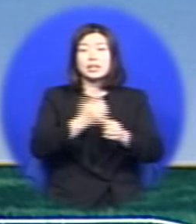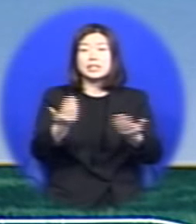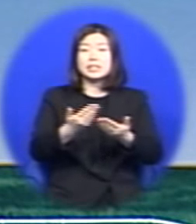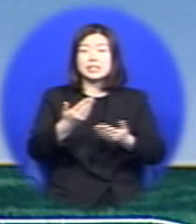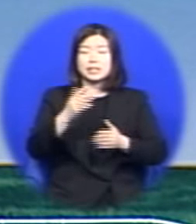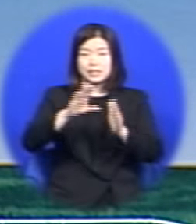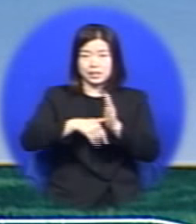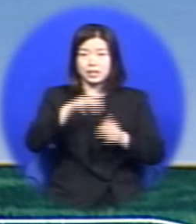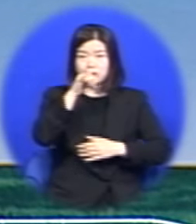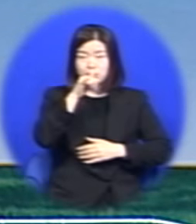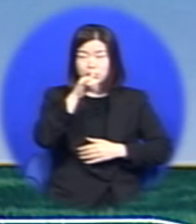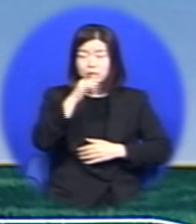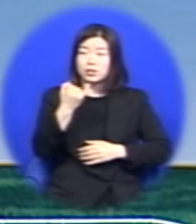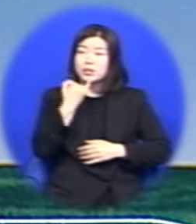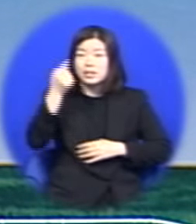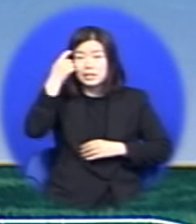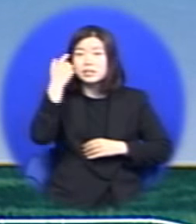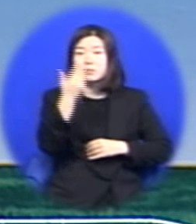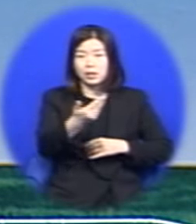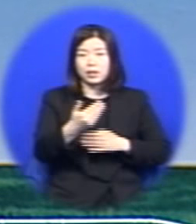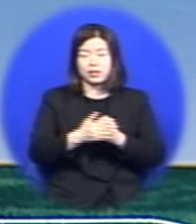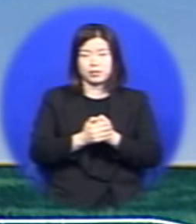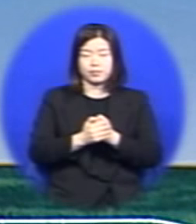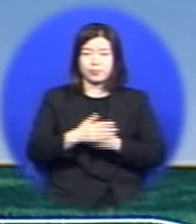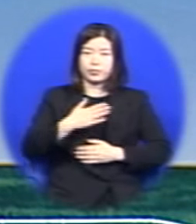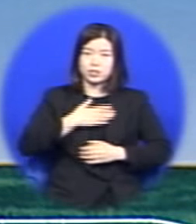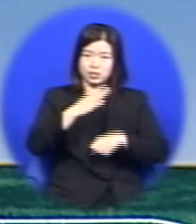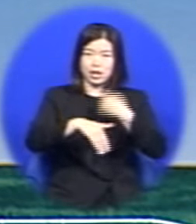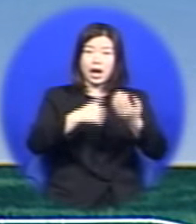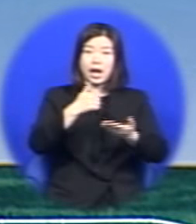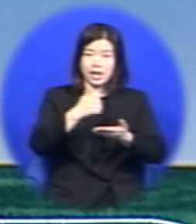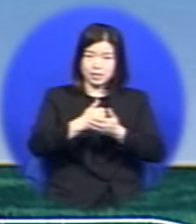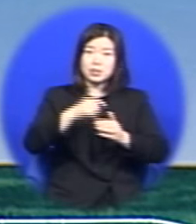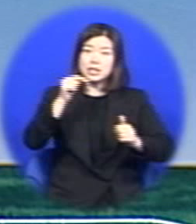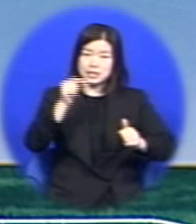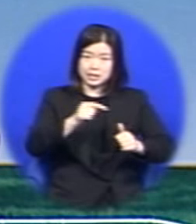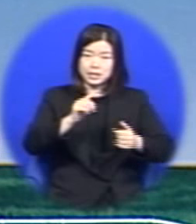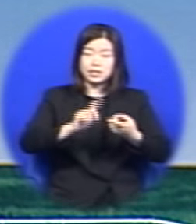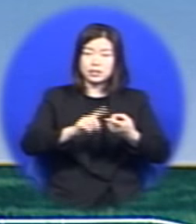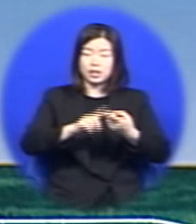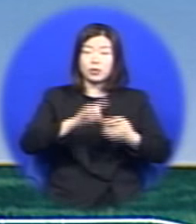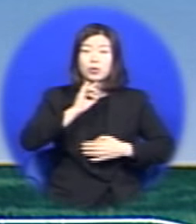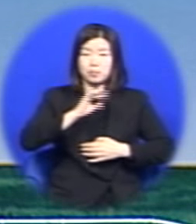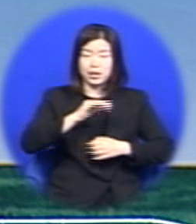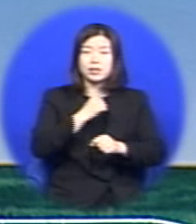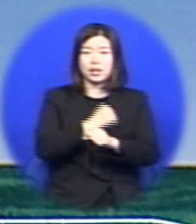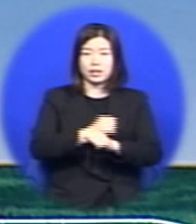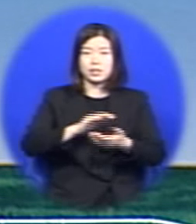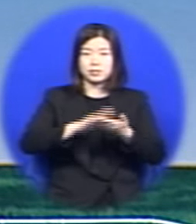그래도 좋겠습니까? 저는 하나님이 시키는 대로만 하기로 했습니다.